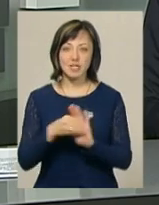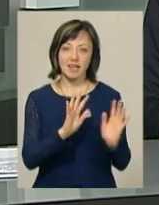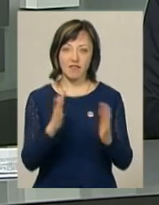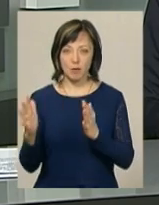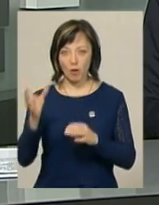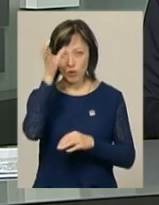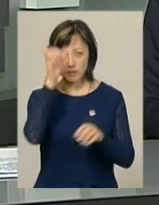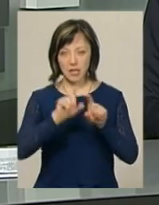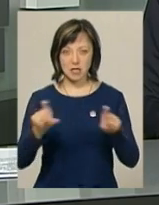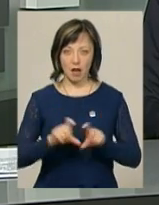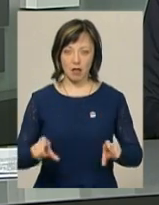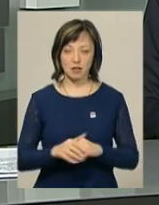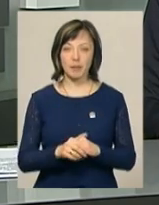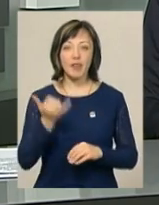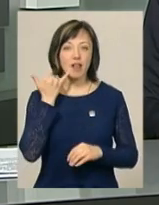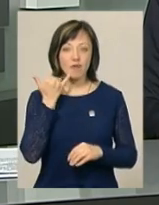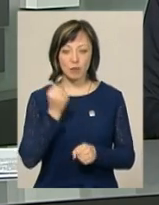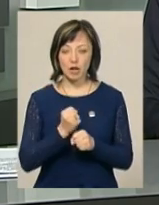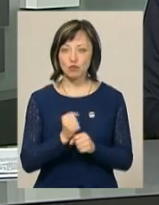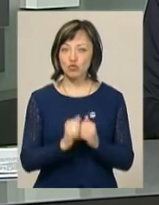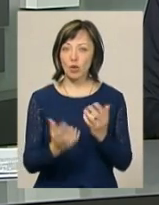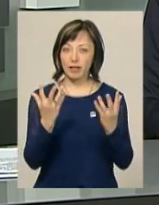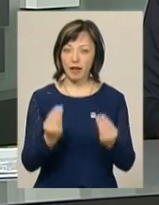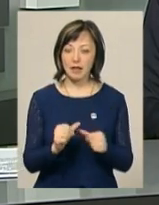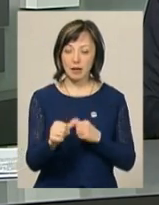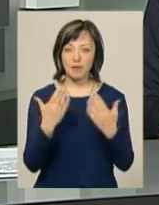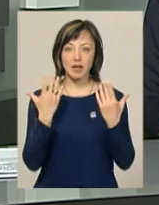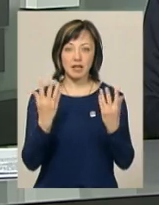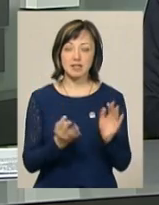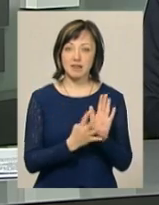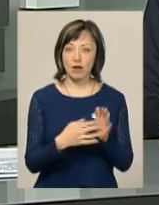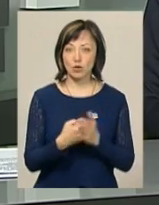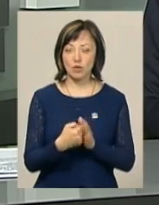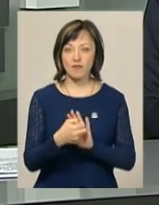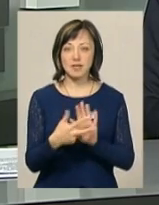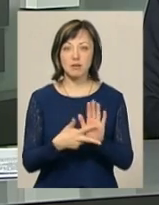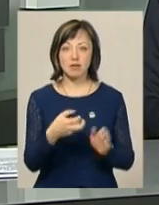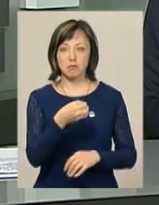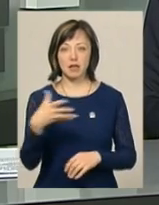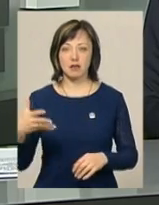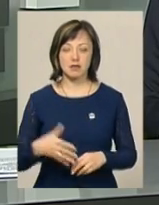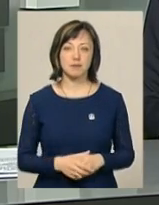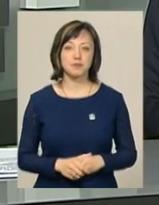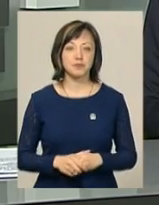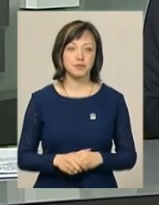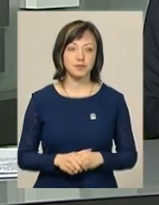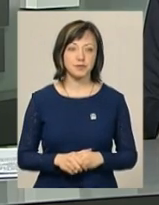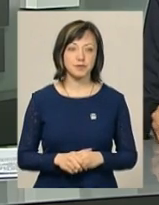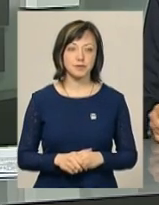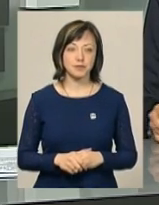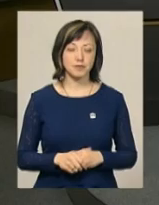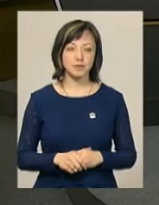випадки послідніх закладах. Телефонна лінія працює щоденно, крім вихідних, з 9 до 18 години 15 хвилин.